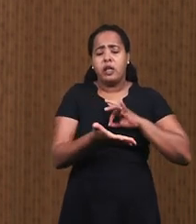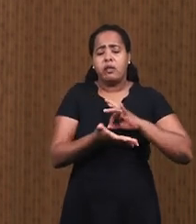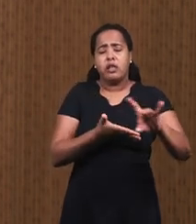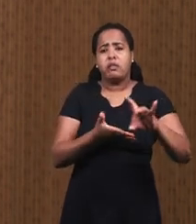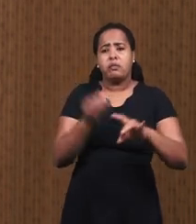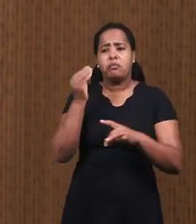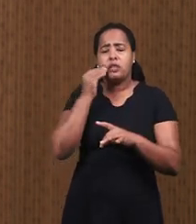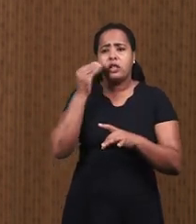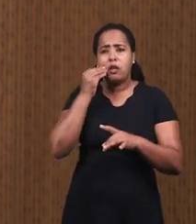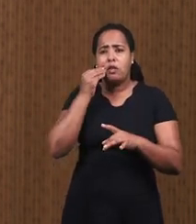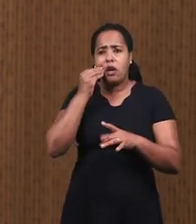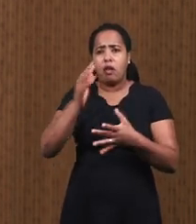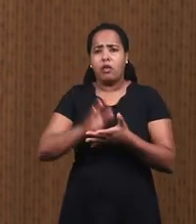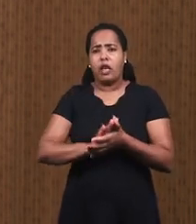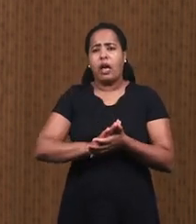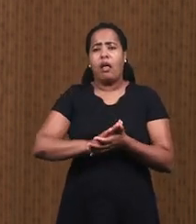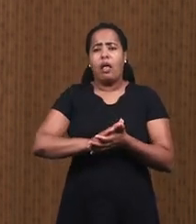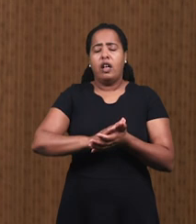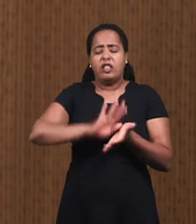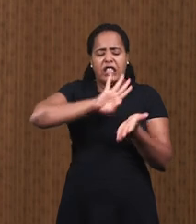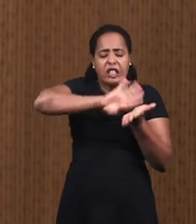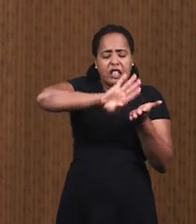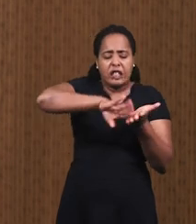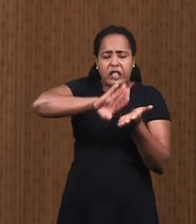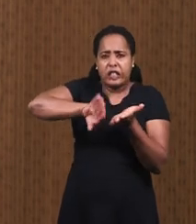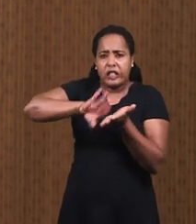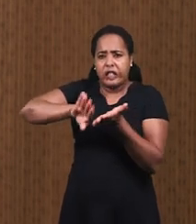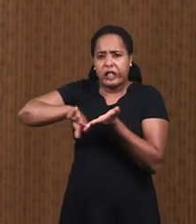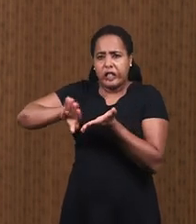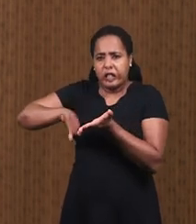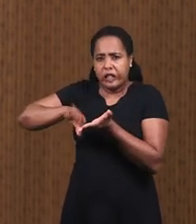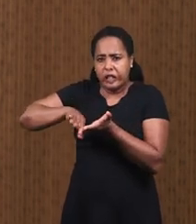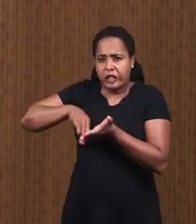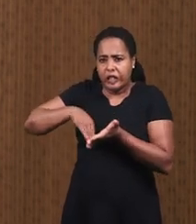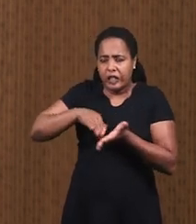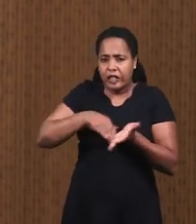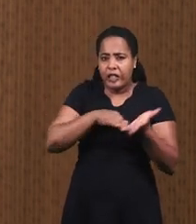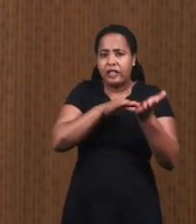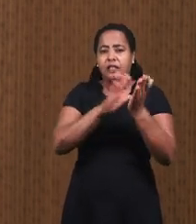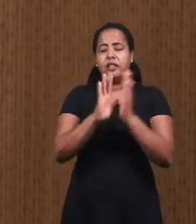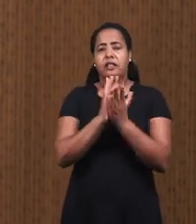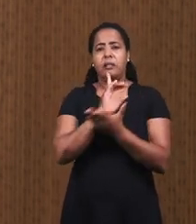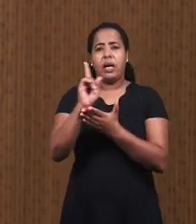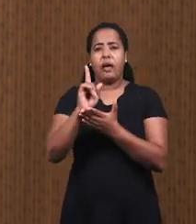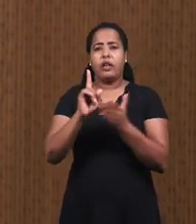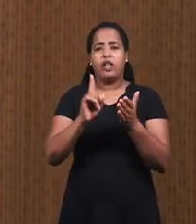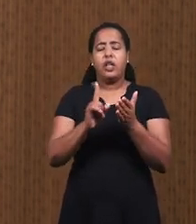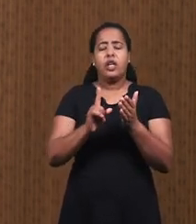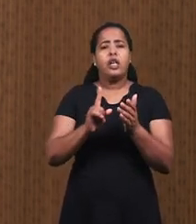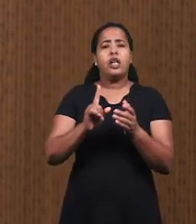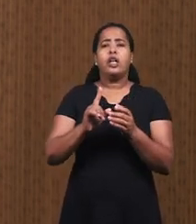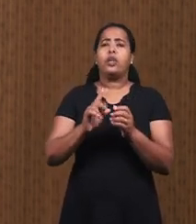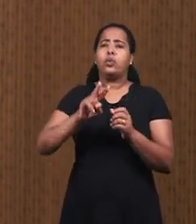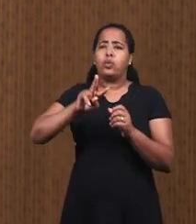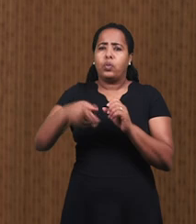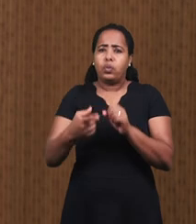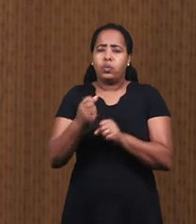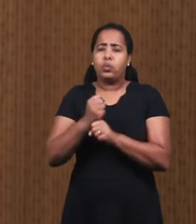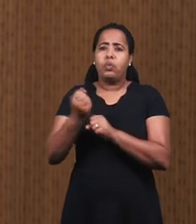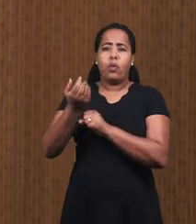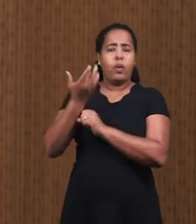de faire, c'était de décaractériser la parole au début. Ce que nous avons étudié il y a 2 ans,